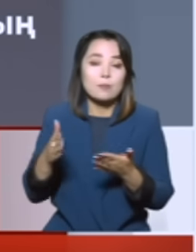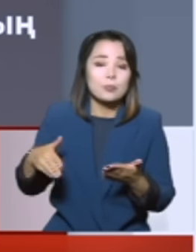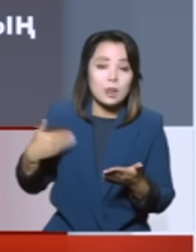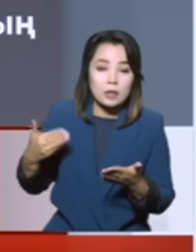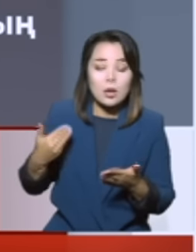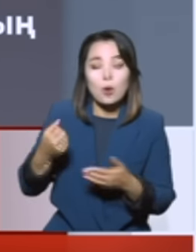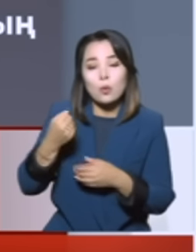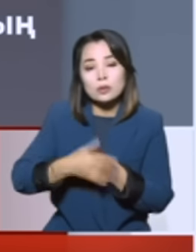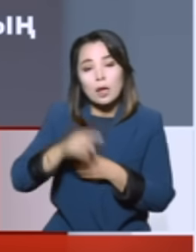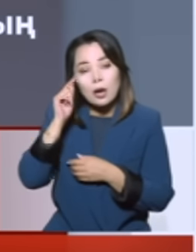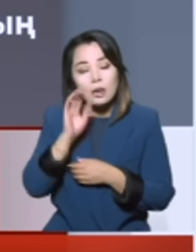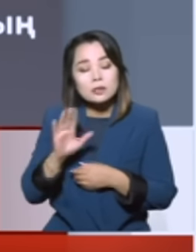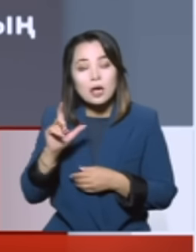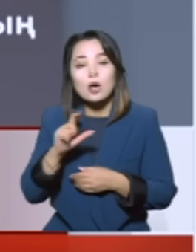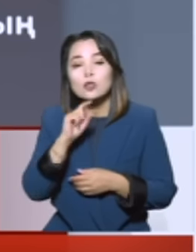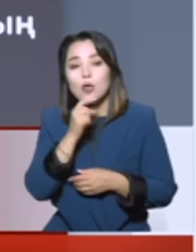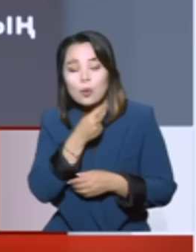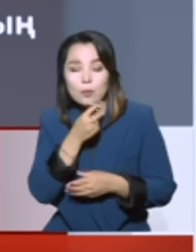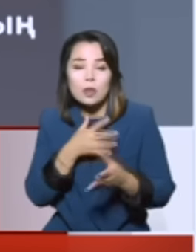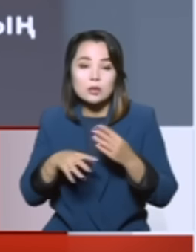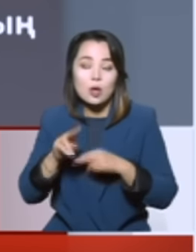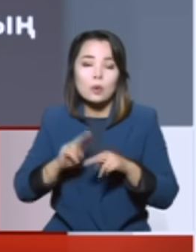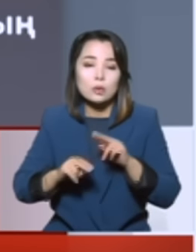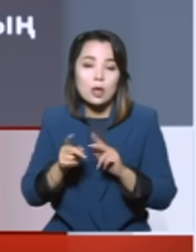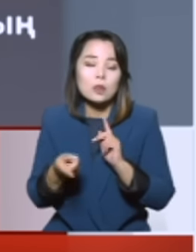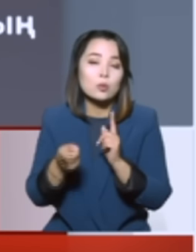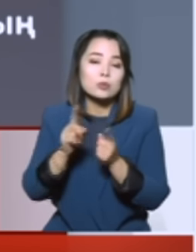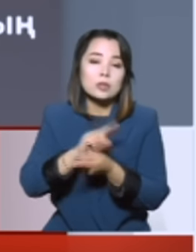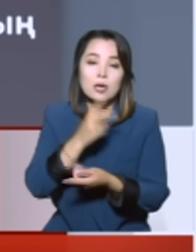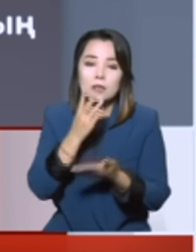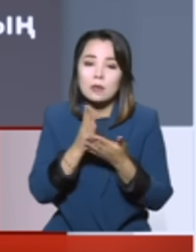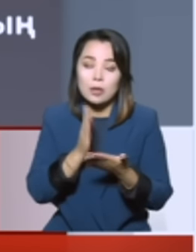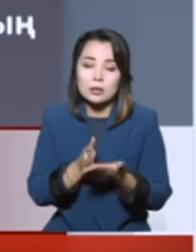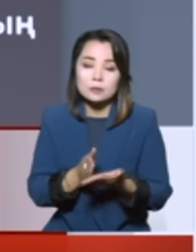Азия экономикасының бүкіл құрылымын өзгертіп отыр.